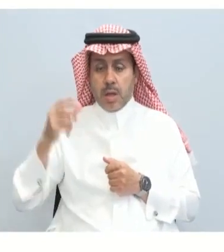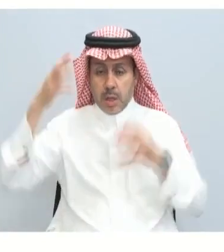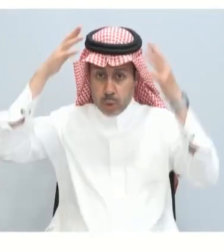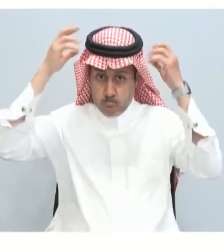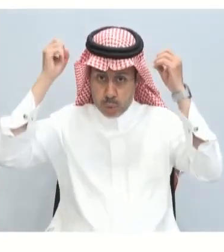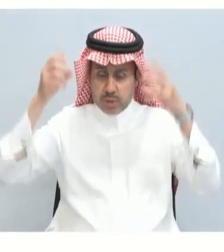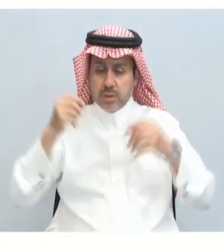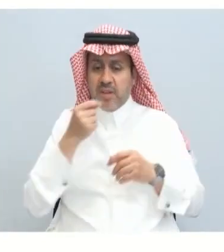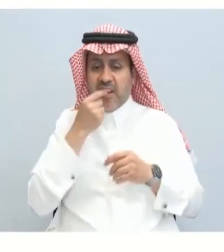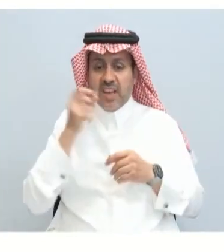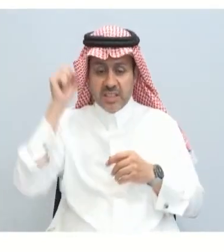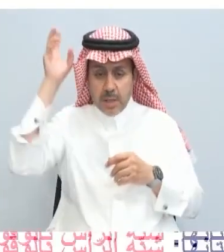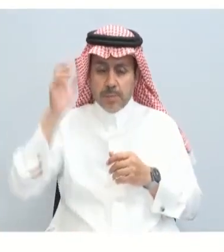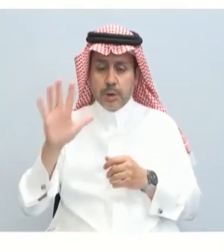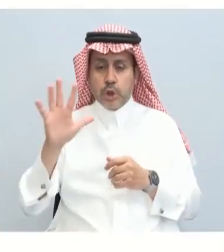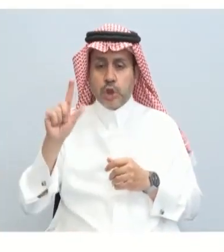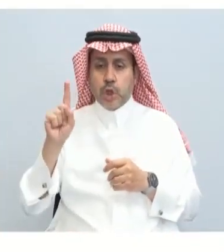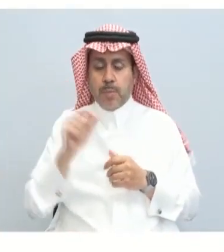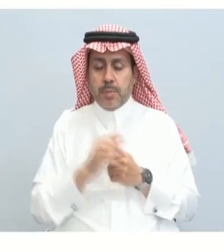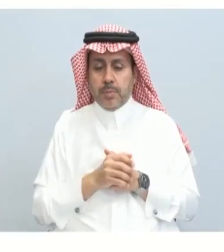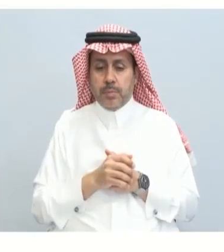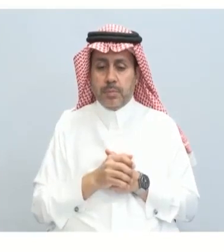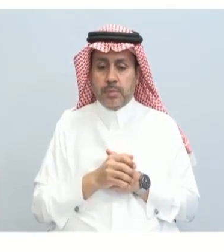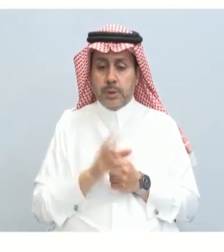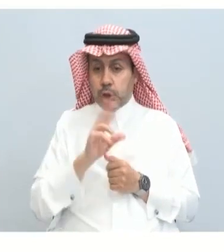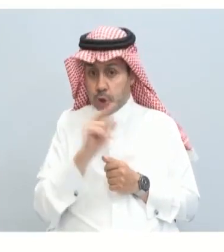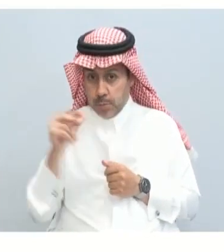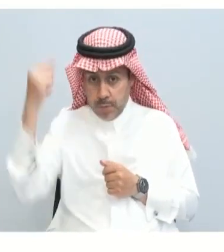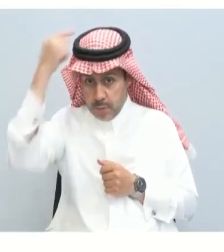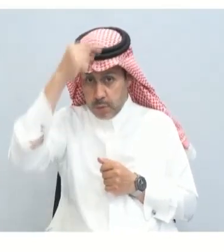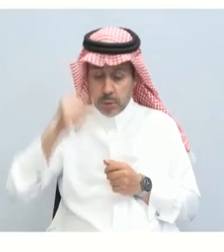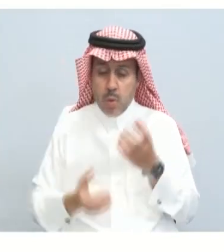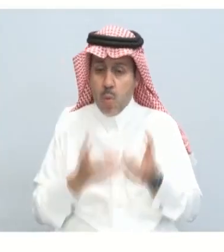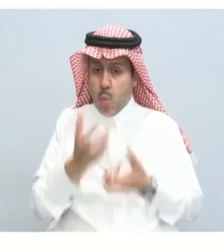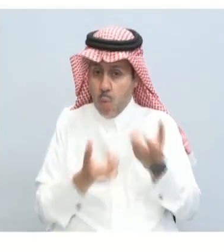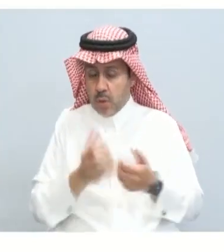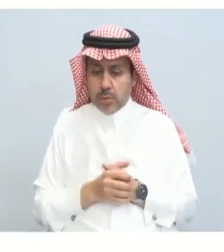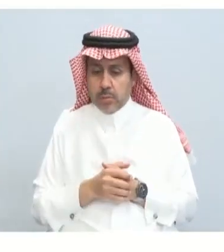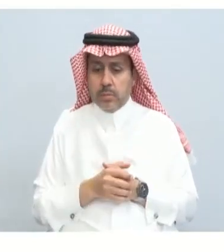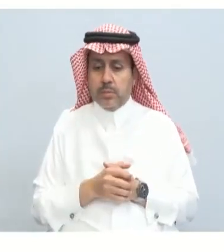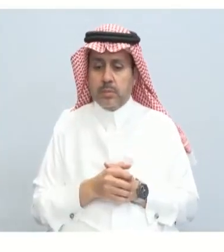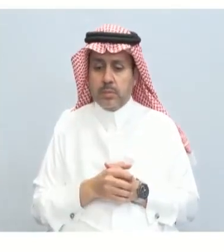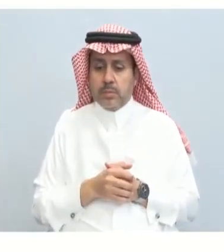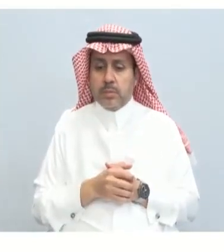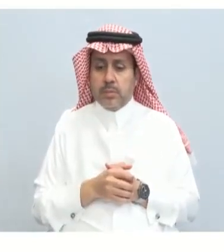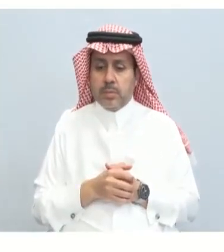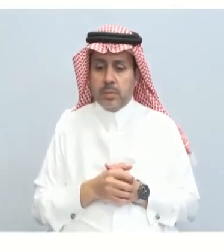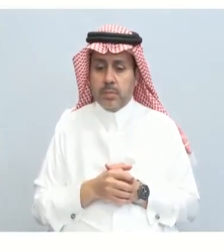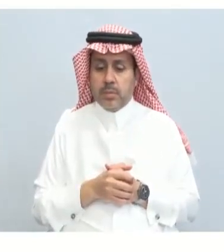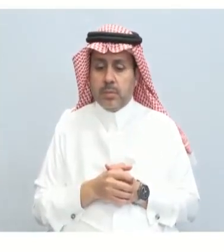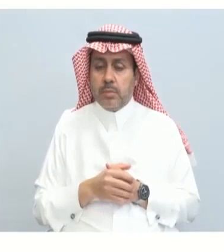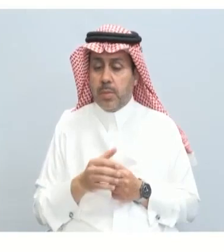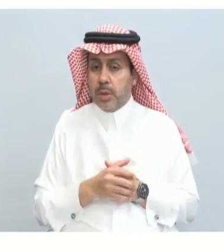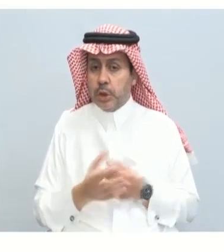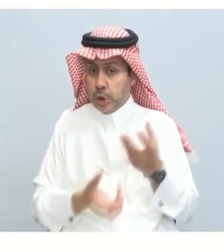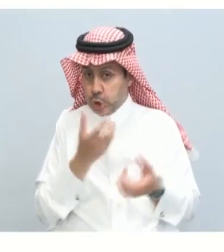الراس شيبا ما الذي شبه هنا شبه الراس بالوقود شبه الراس بالوقود ثم حذف مشبه به ورمز اليه بشيء من